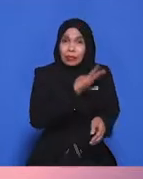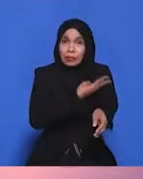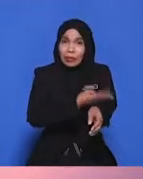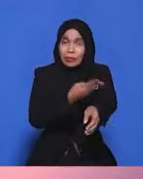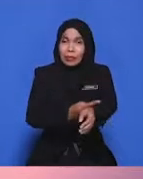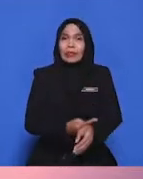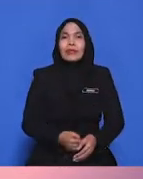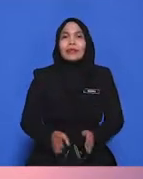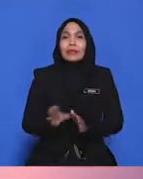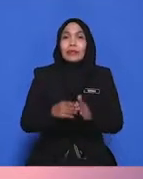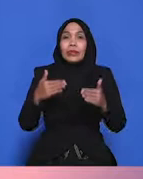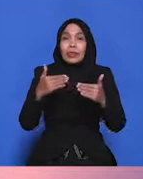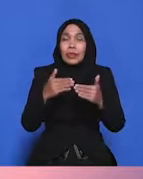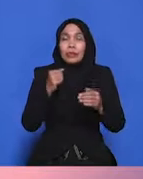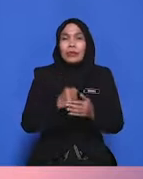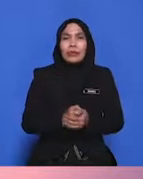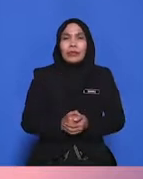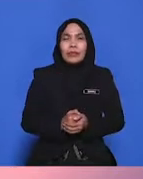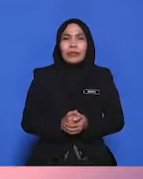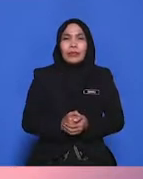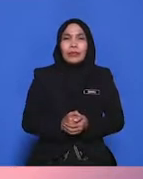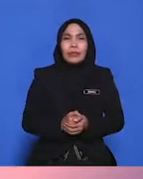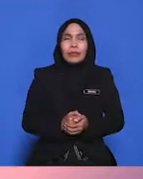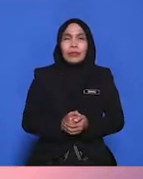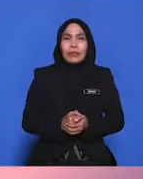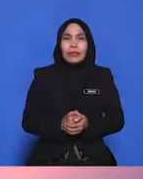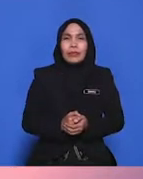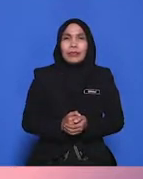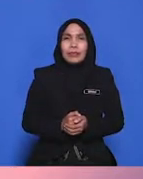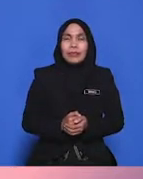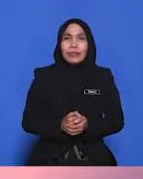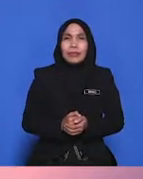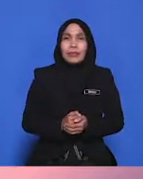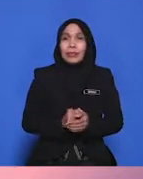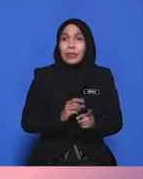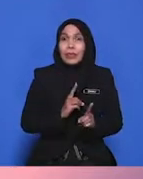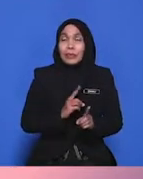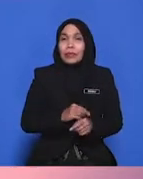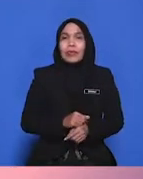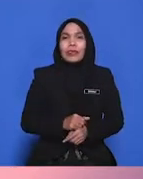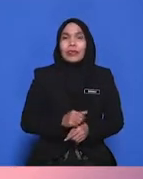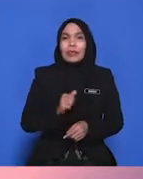dengan seorang ulama hadis terkemuka iaitu Imam At-Tirmizi.